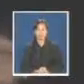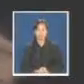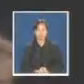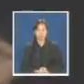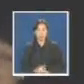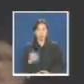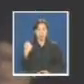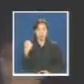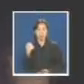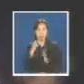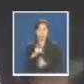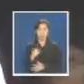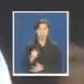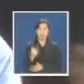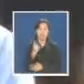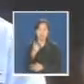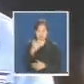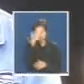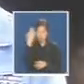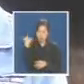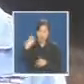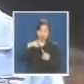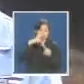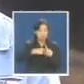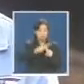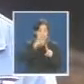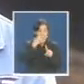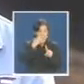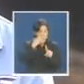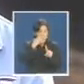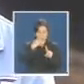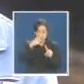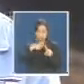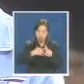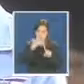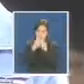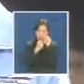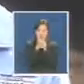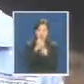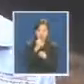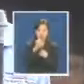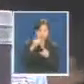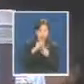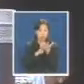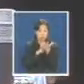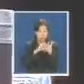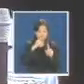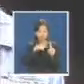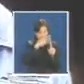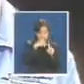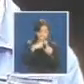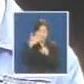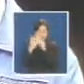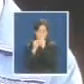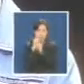ที่มีคำถามว่าทำไมเมษาพฤษภาปี53แตกต่างจาก14ตุลา